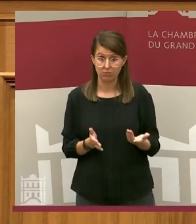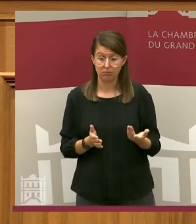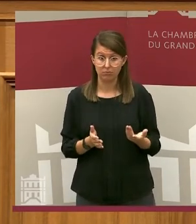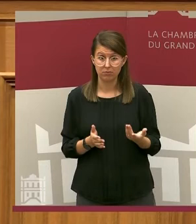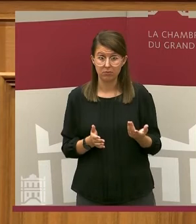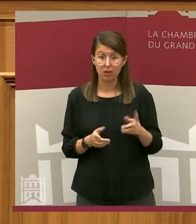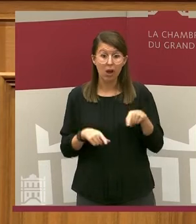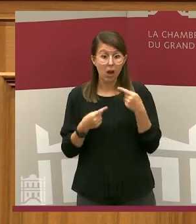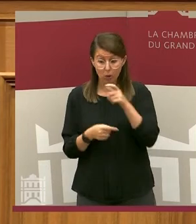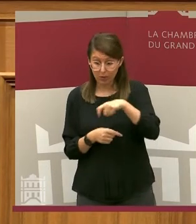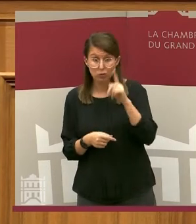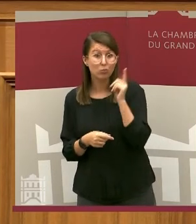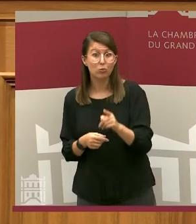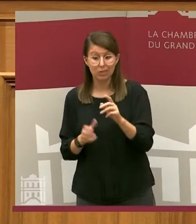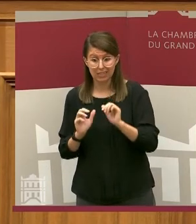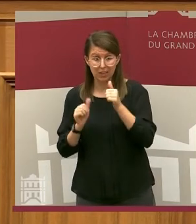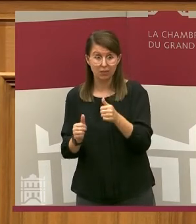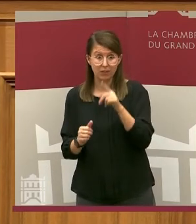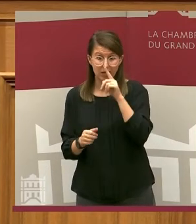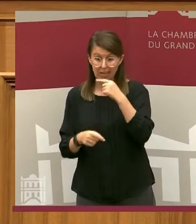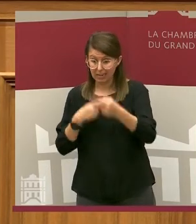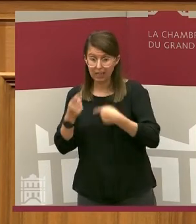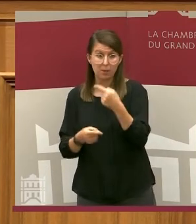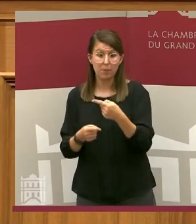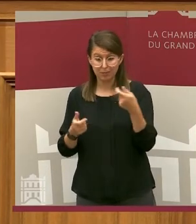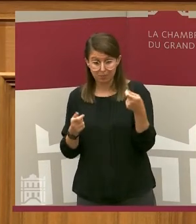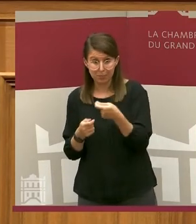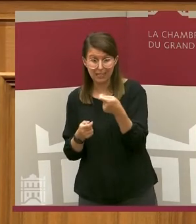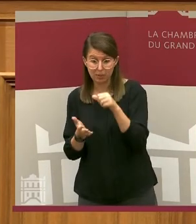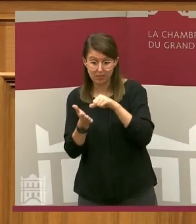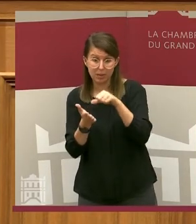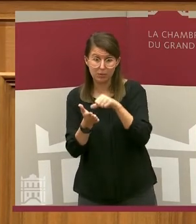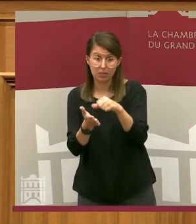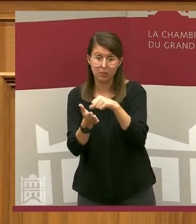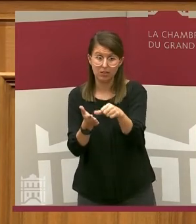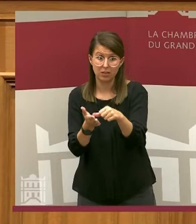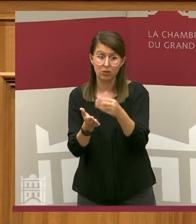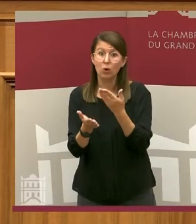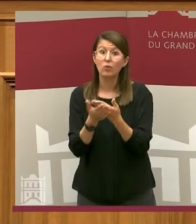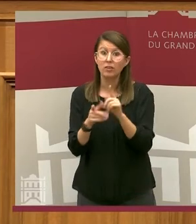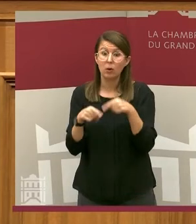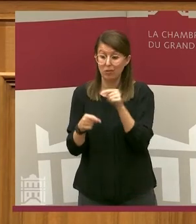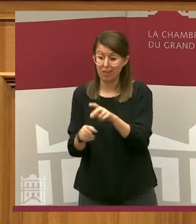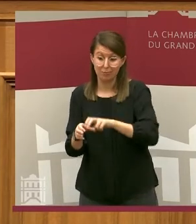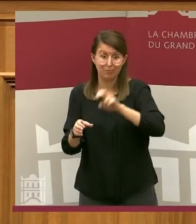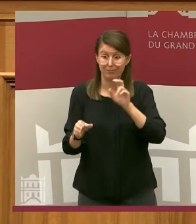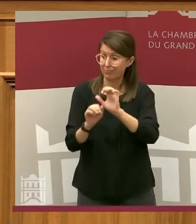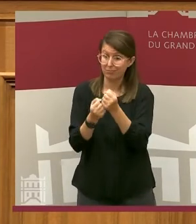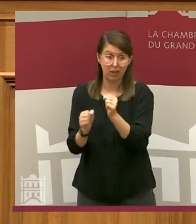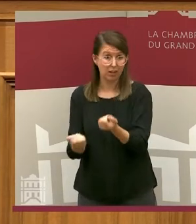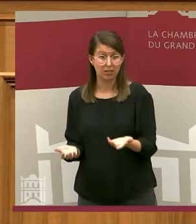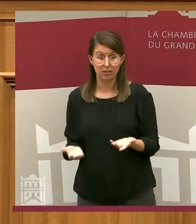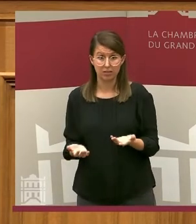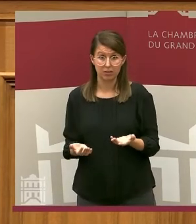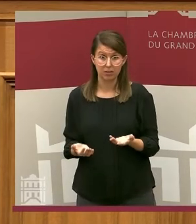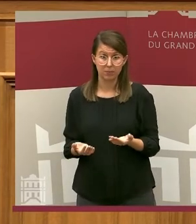auch denen geholfen gehen, die jetzt Leben lang ihre Leute bezahlen und nächstes wahrscheinlich doch nie draus rauswerden kommen. Denen, die all